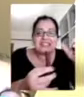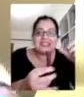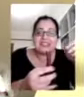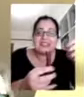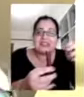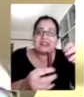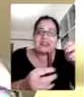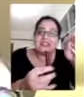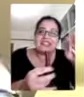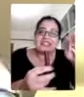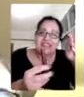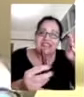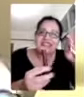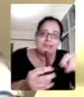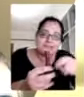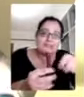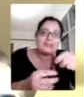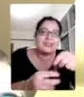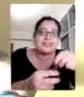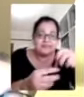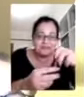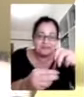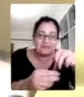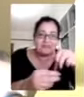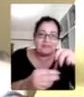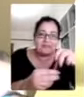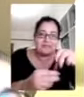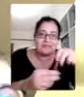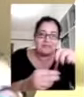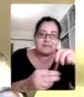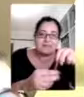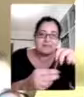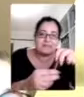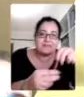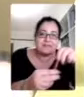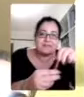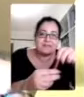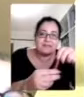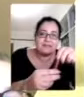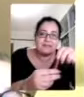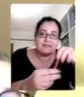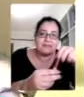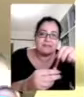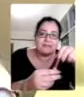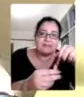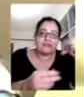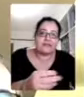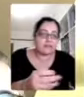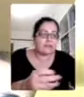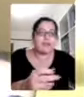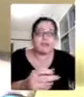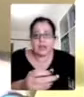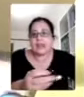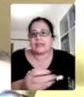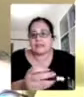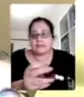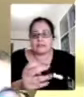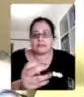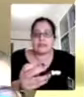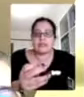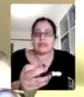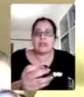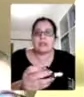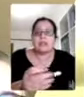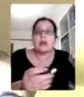Kişiden kişiye değişiyor. Evet, çay kıvamında, doğru. Bildiğiniz için sıkıntı yok. Siz öyle olmasını tercih ediyorsunuz. Bilmeden öylesi Aynen. denk